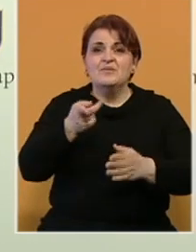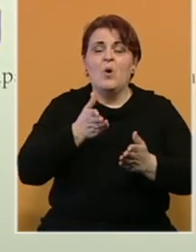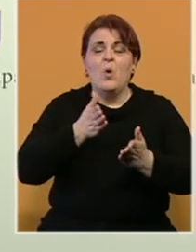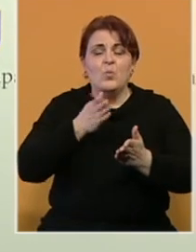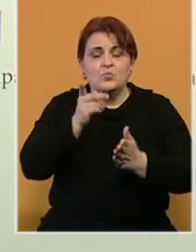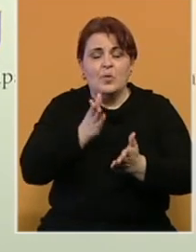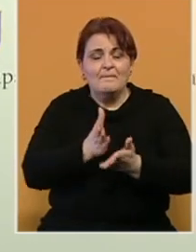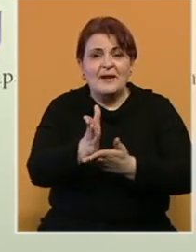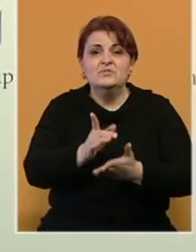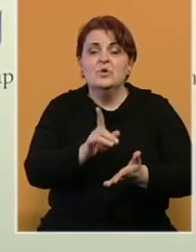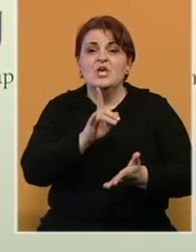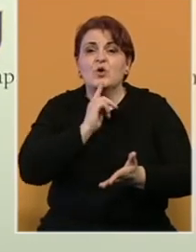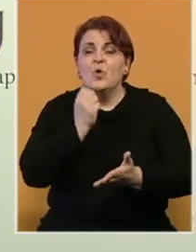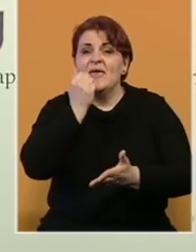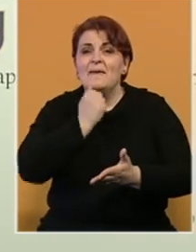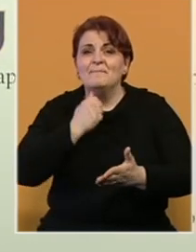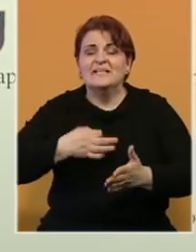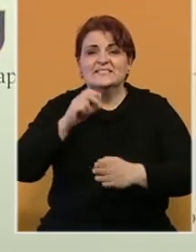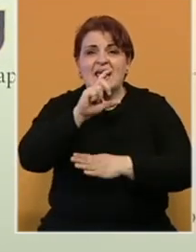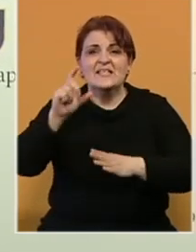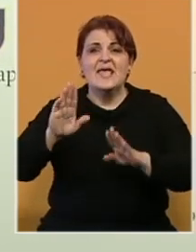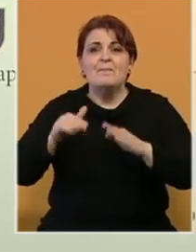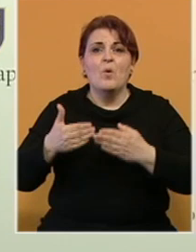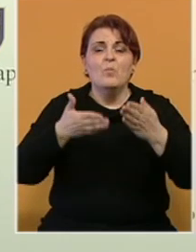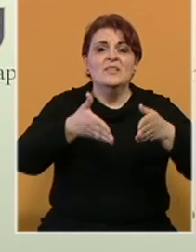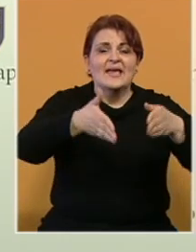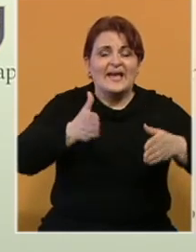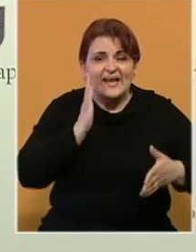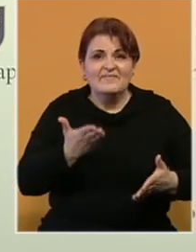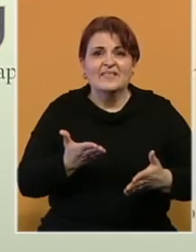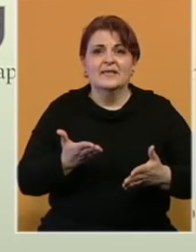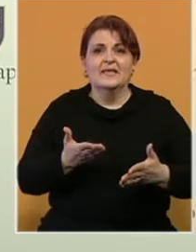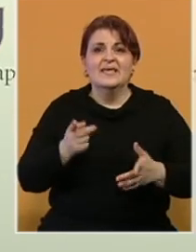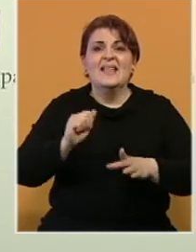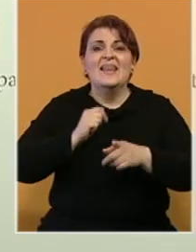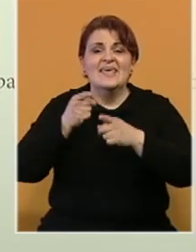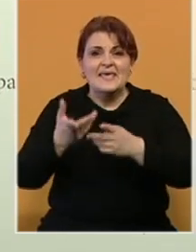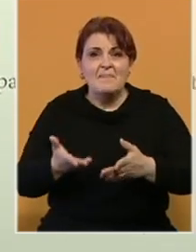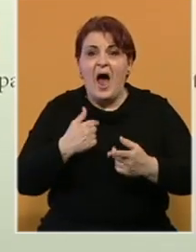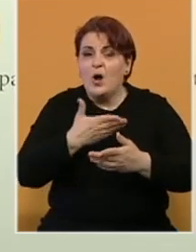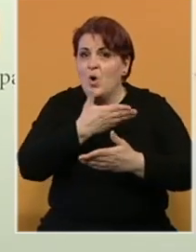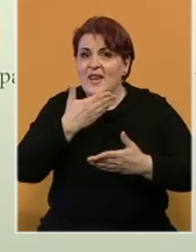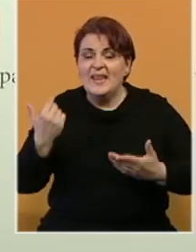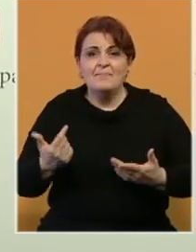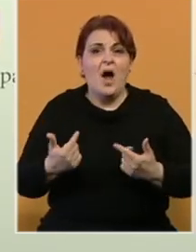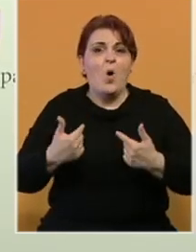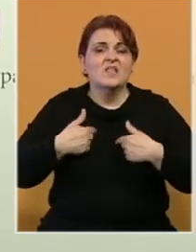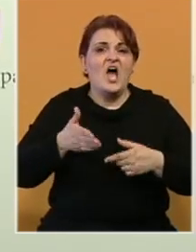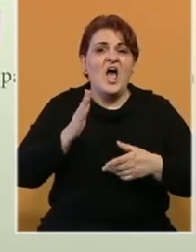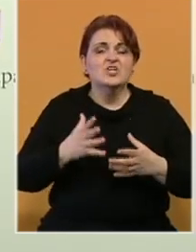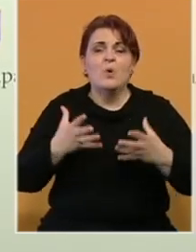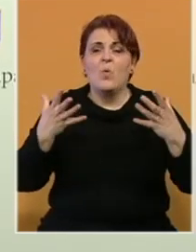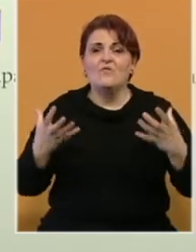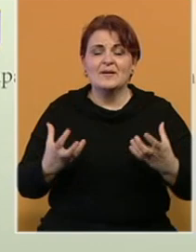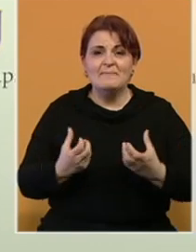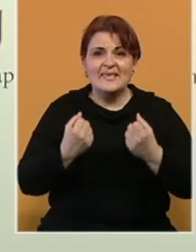da vidimo koje privatne ustanove mogu nam ponuditi krevete i da li njih ima. Ako ih nema, mi ćemo onda ići u